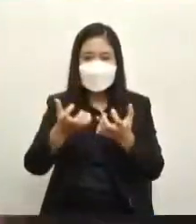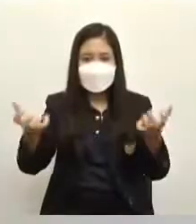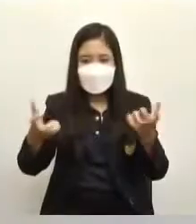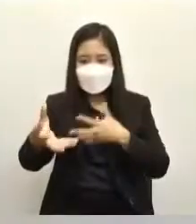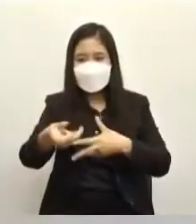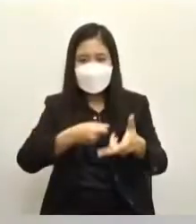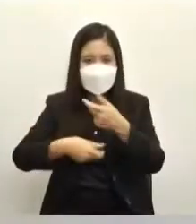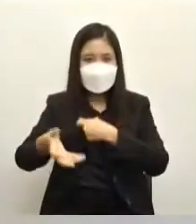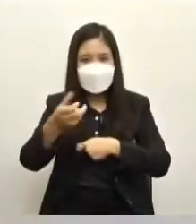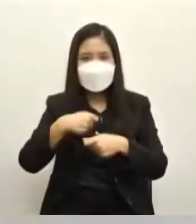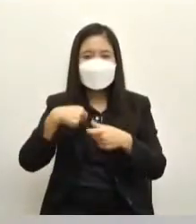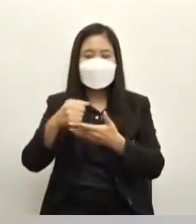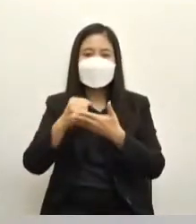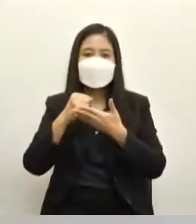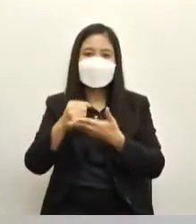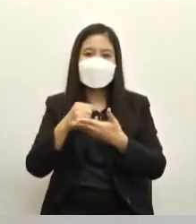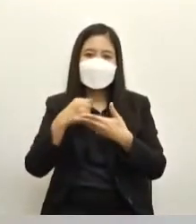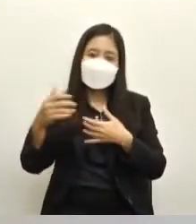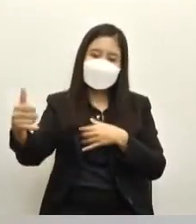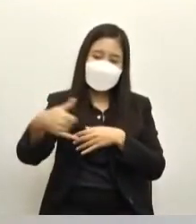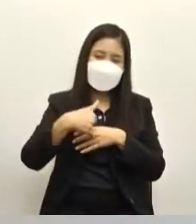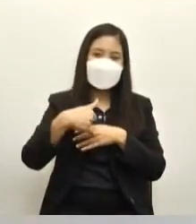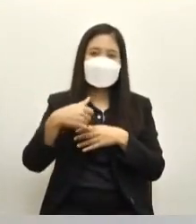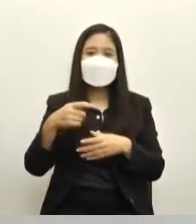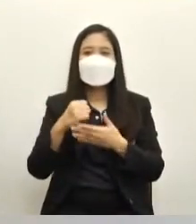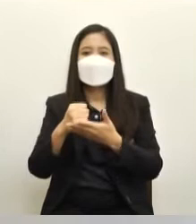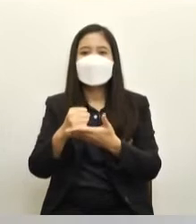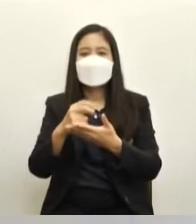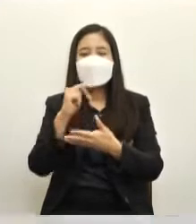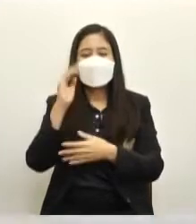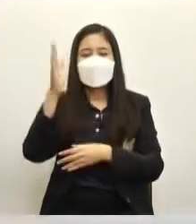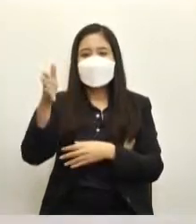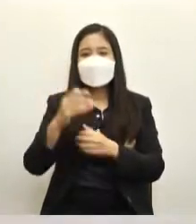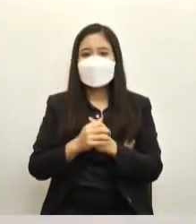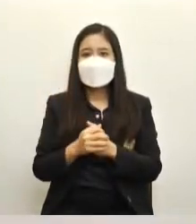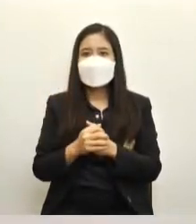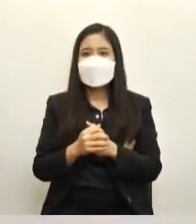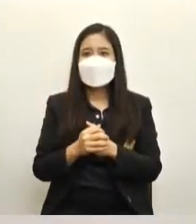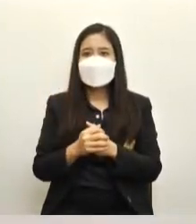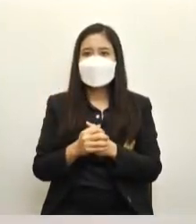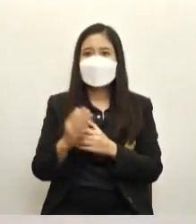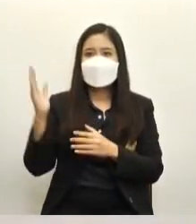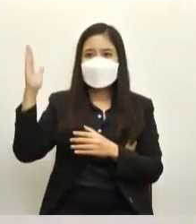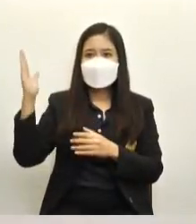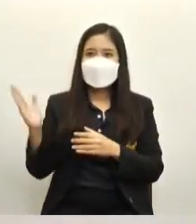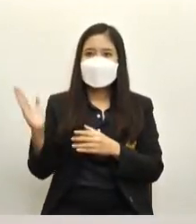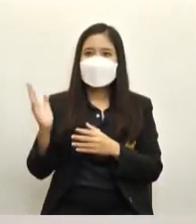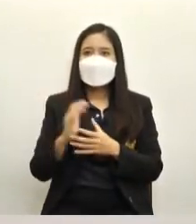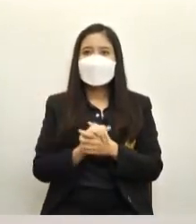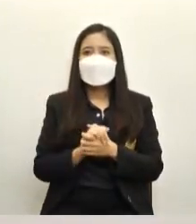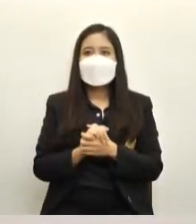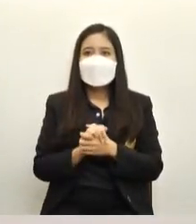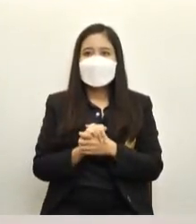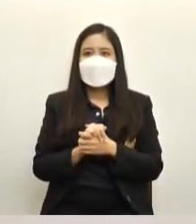ยาวๆเพื่อเอาผู้ประสบภัยเข้ามาในฝั่งแล้วก็เพื่อปฐมพยาบาลต่อไปนะครับ สวัสดีครับกับผมเรืออากาศตรีคณินฝังกระโท